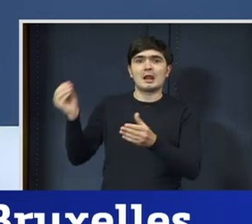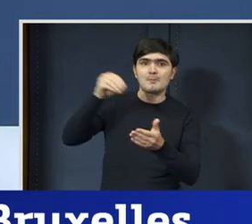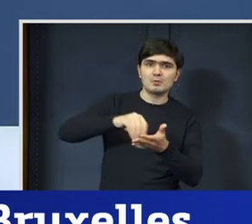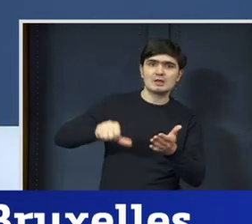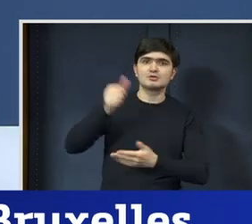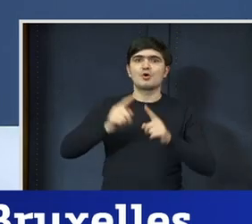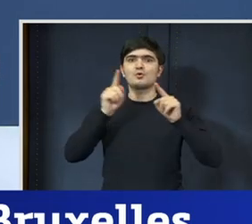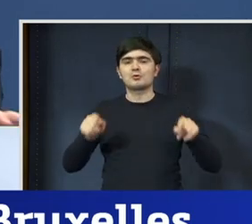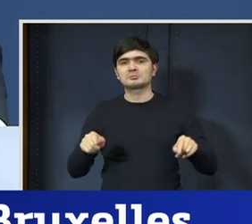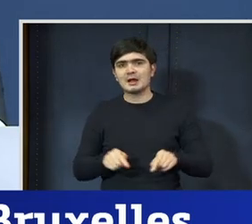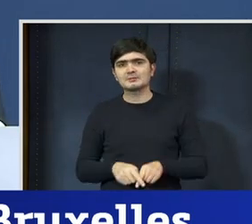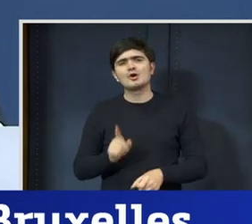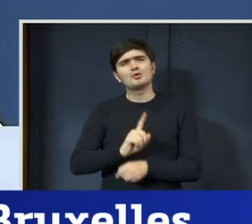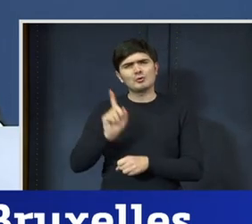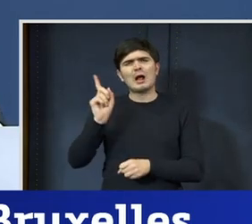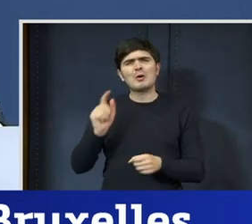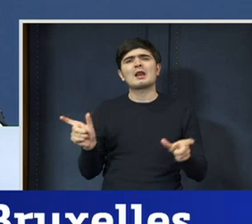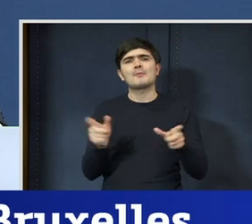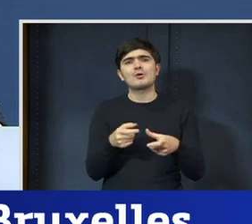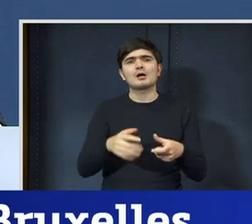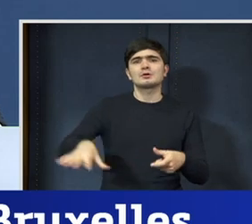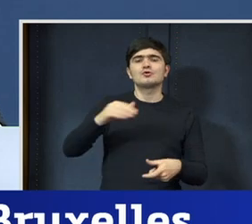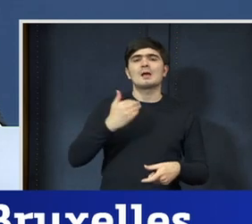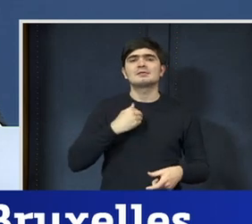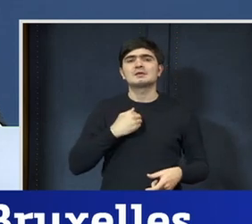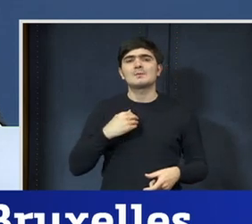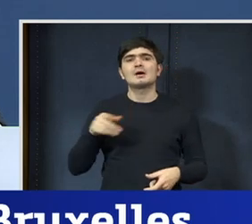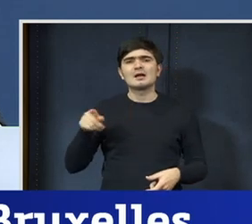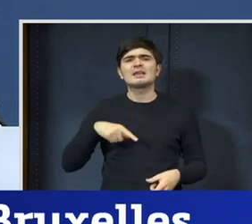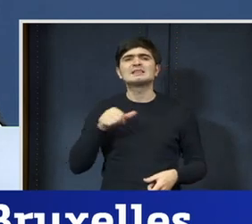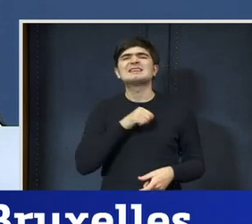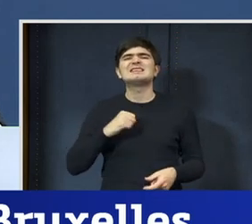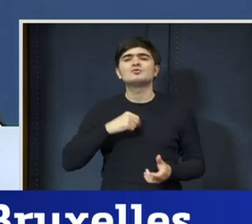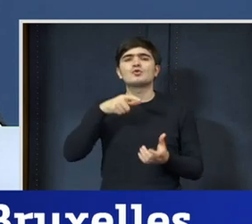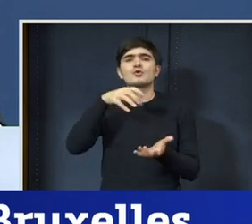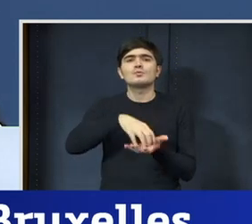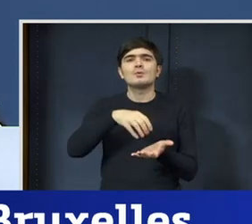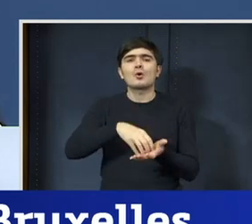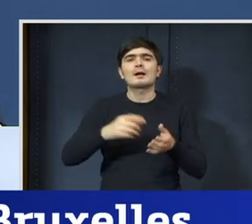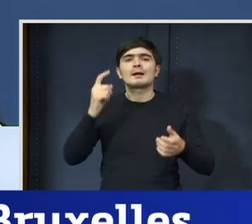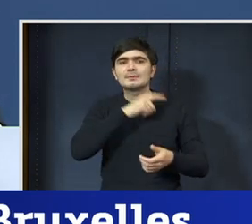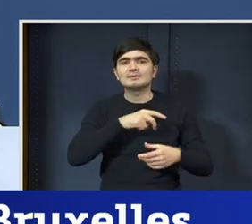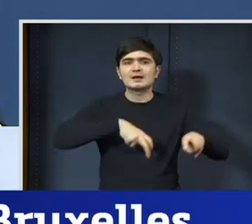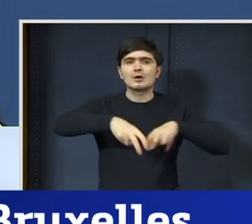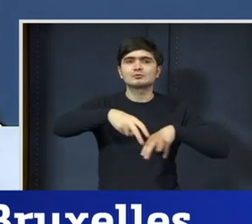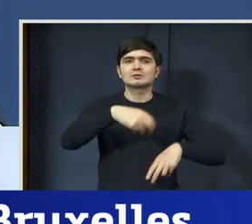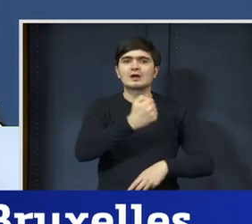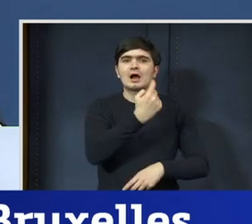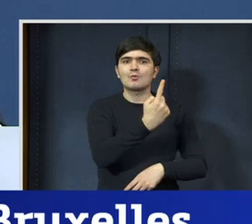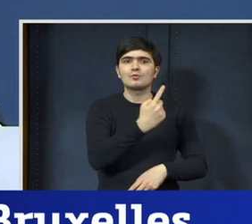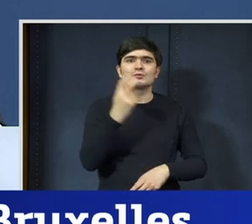contract. Și, practic, lucrurile acolo erau blocate. Lumea întreabă pentru că este singurul sector lipsă de pe autostrada A1 între Sibiu